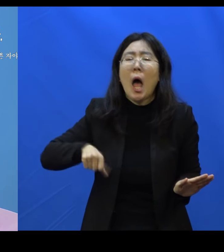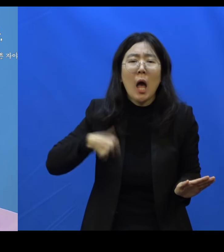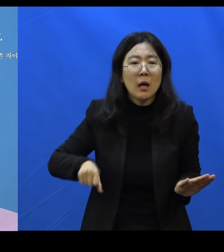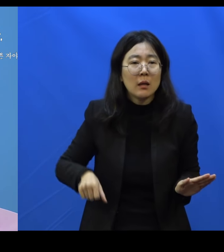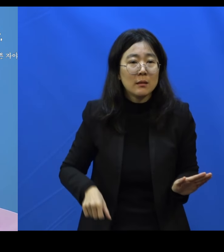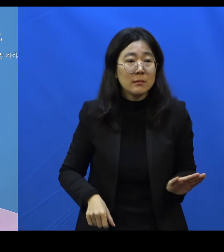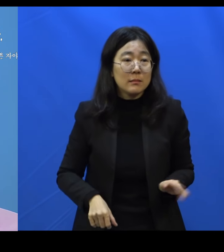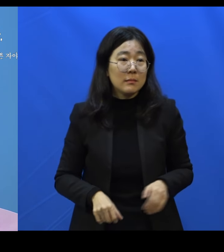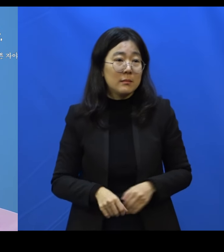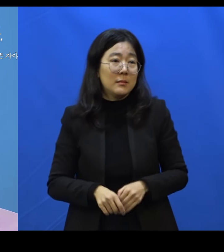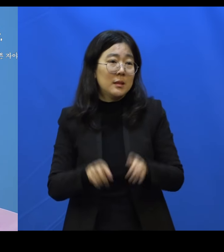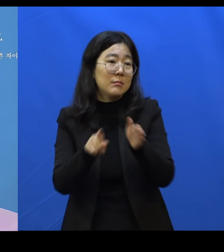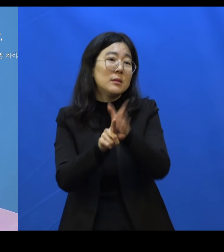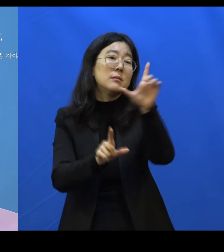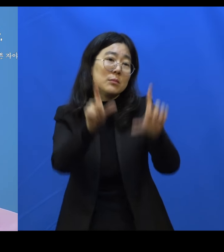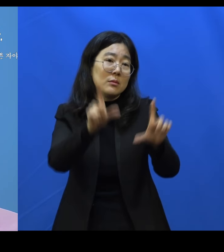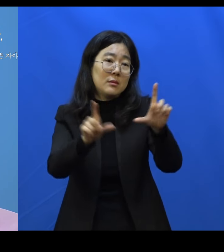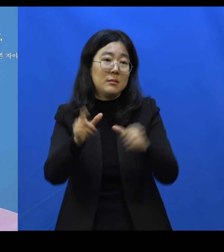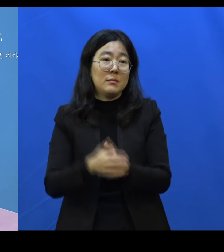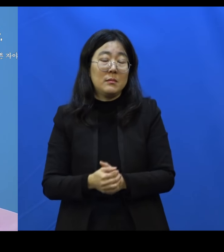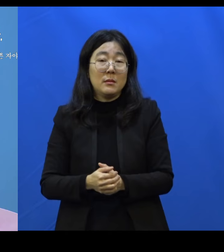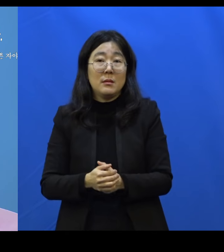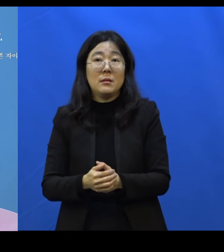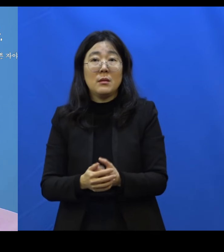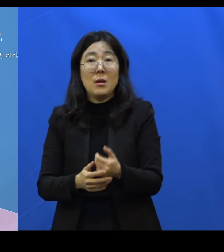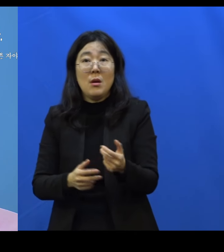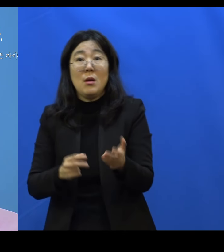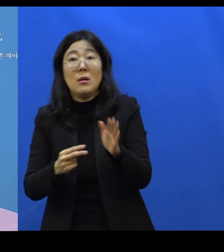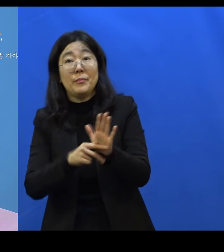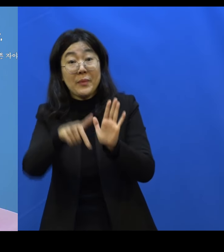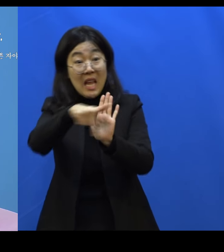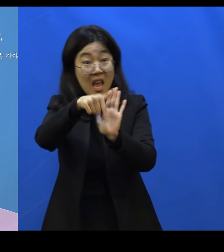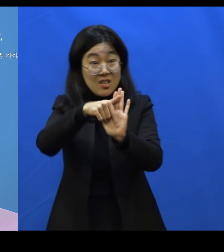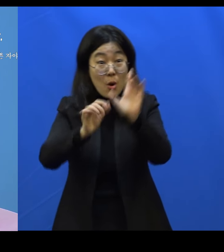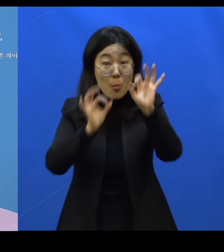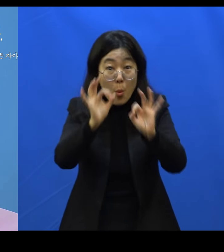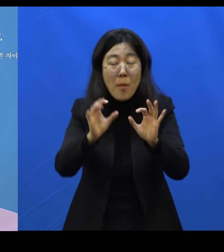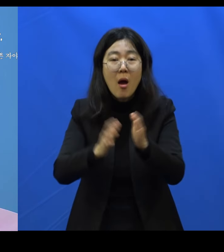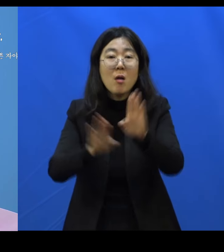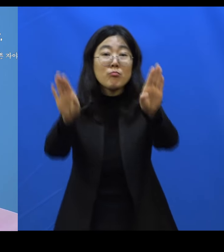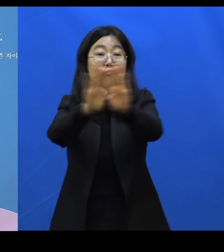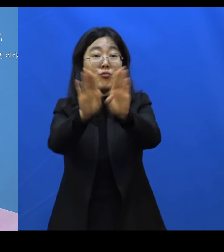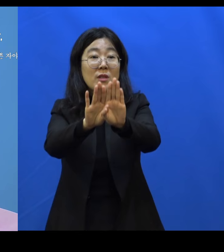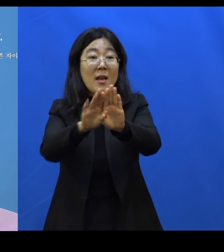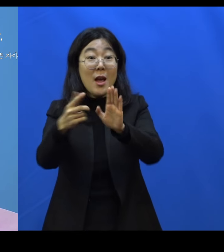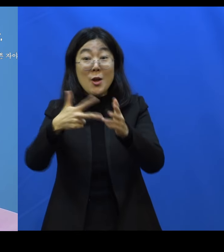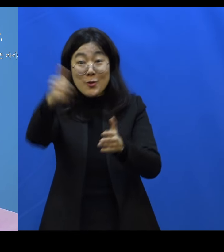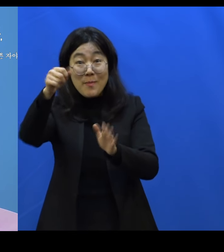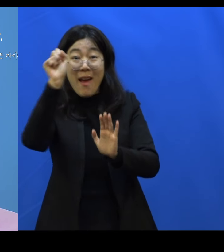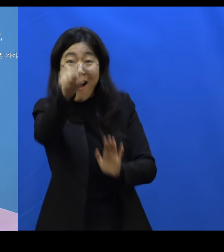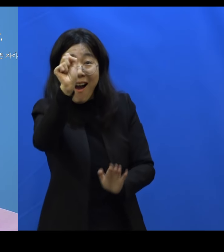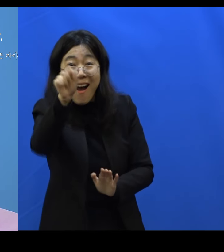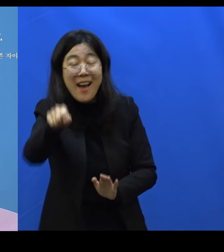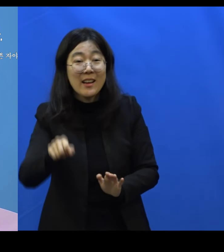노크를 하는데도 요한계시록 3장 20절의 말씀처럼 노크를 하는데도 문을 열어주지 않아요.